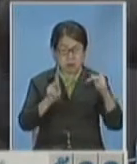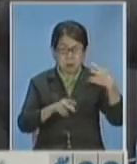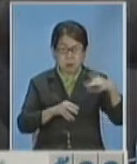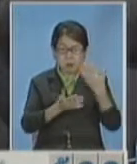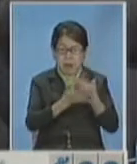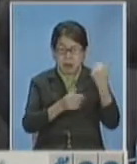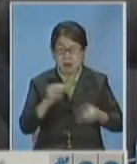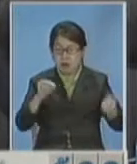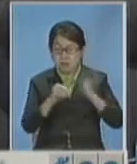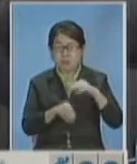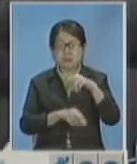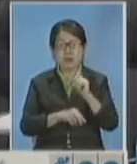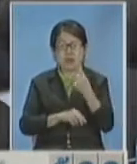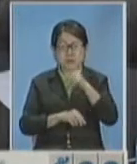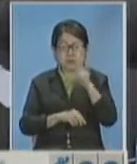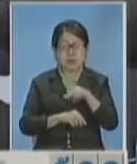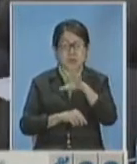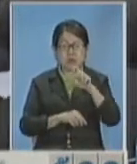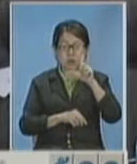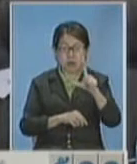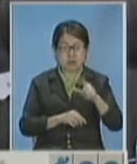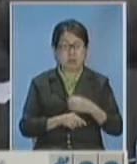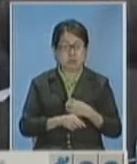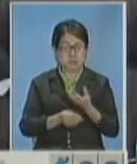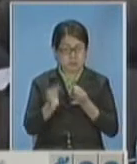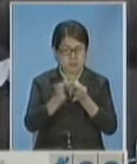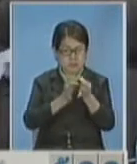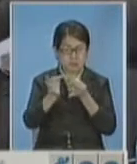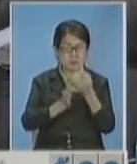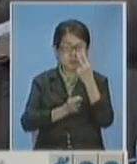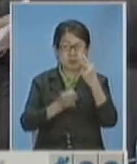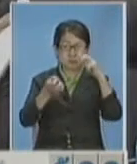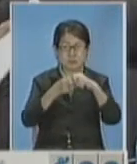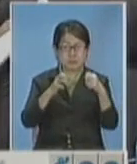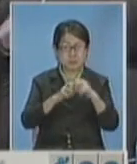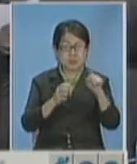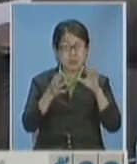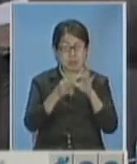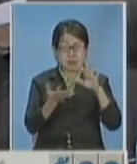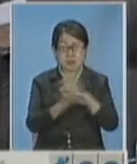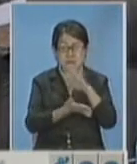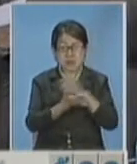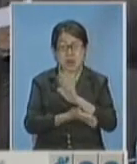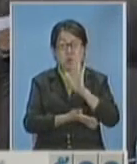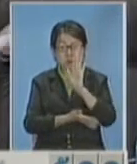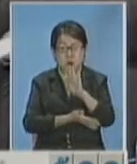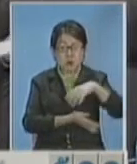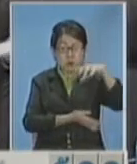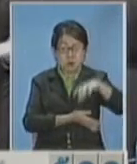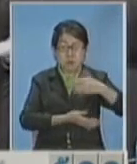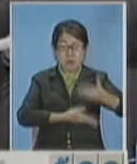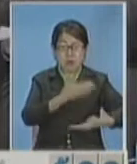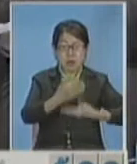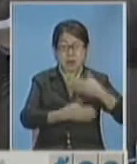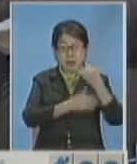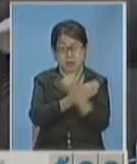ยังแปรกลับมาอีก 1,500 ล้านดิฉันอยากจะให้ดูนะคะว่าปัญหาอันนี้เป็นเอกสารที่ทางกรมส่งเสริมการค้าระหว่างประเ